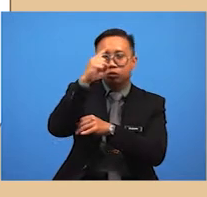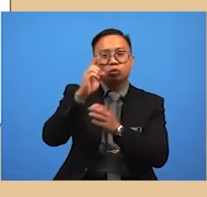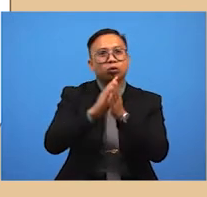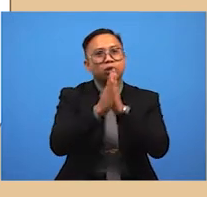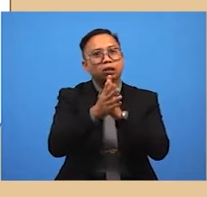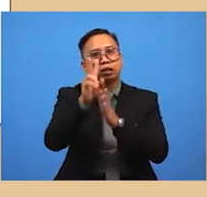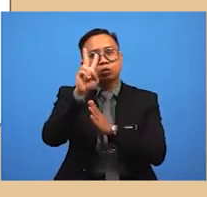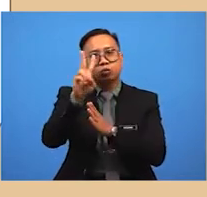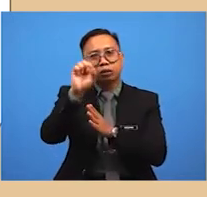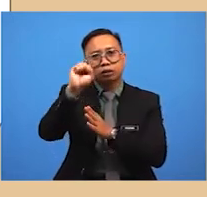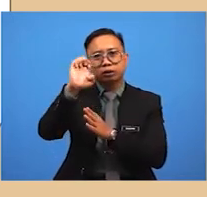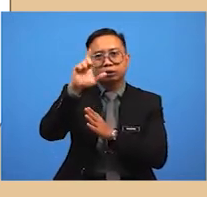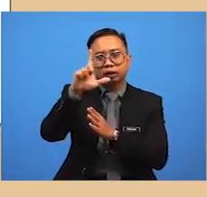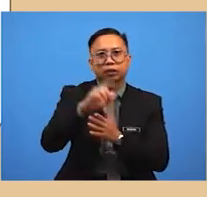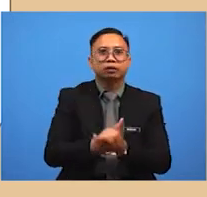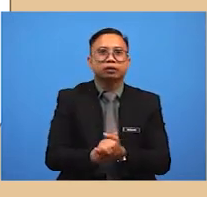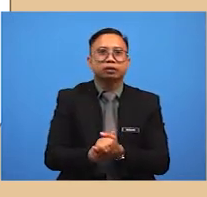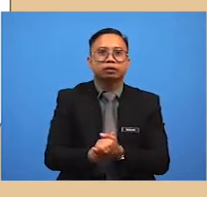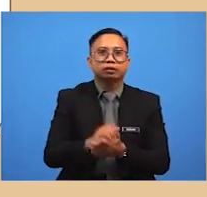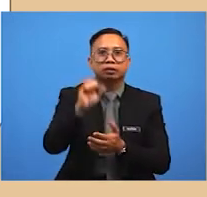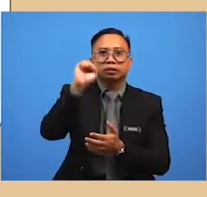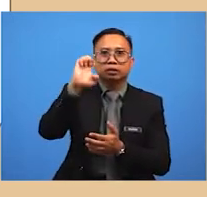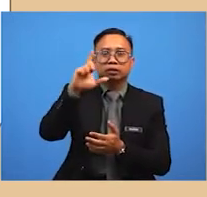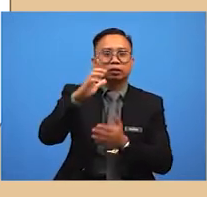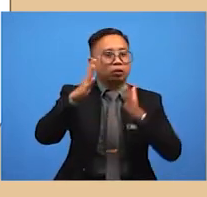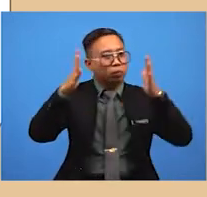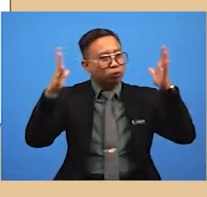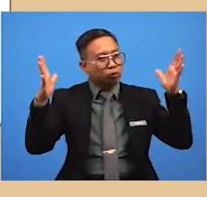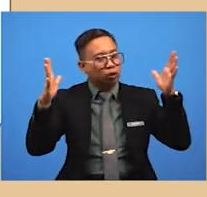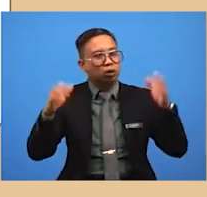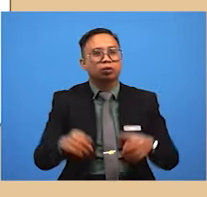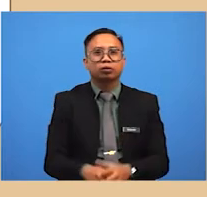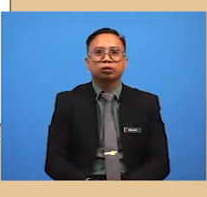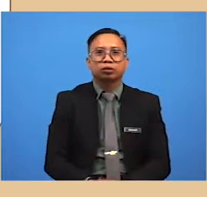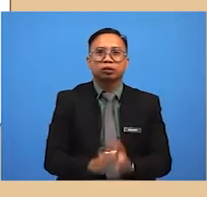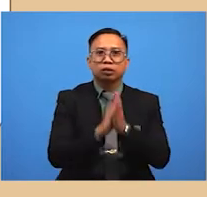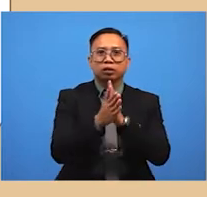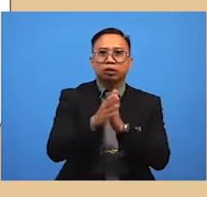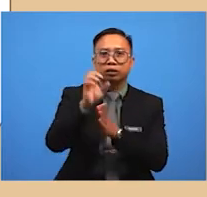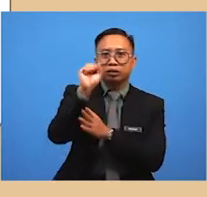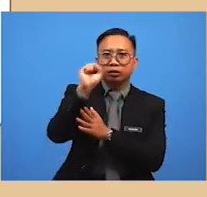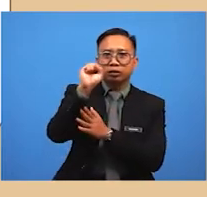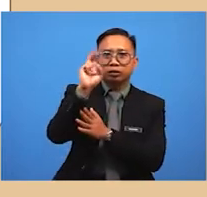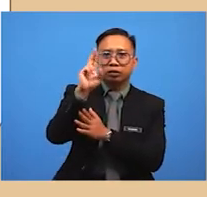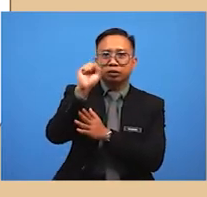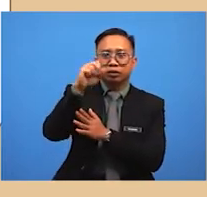menghasilkan 2 sel. Sel yang besar akan berkembang menjadi suspensor.